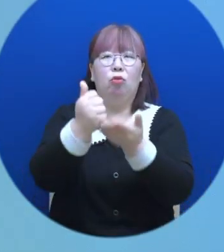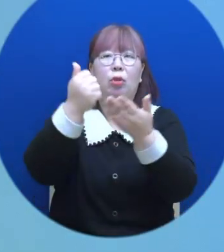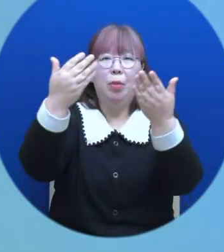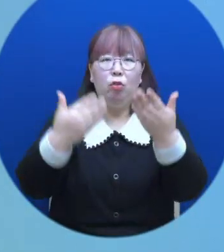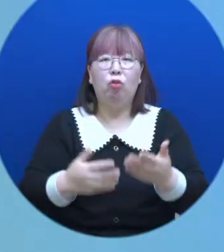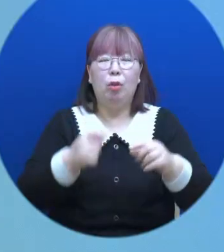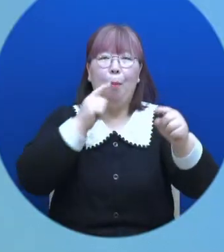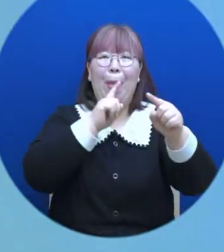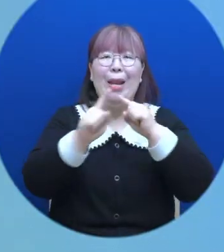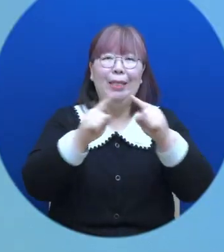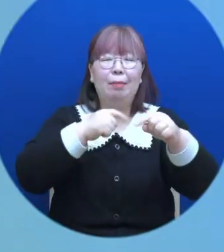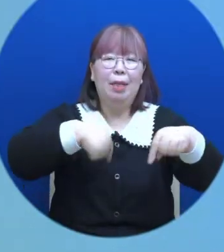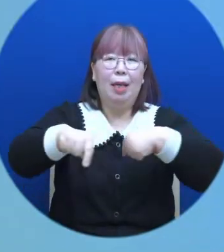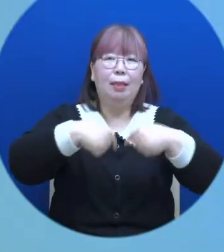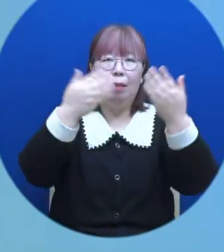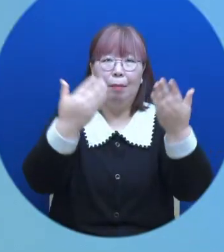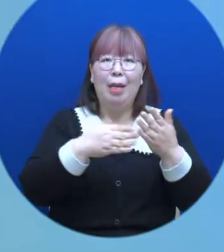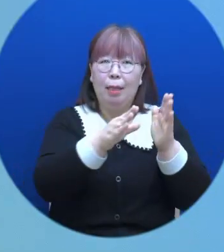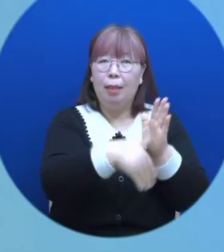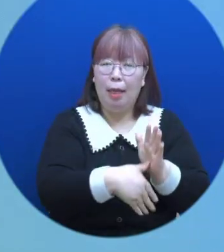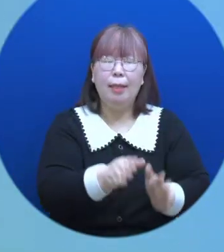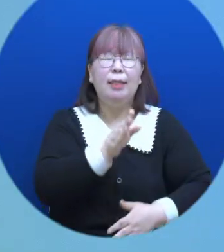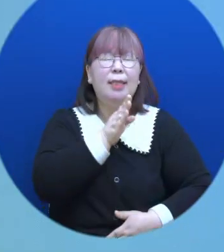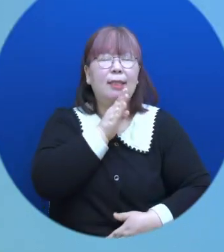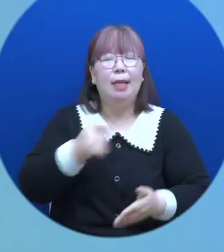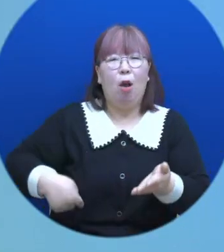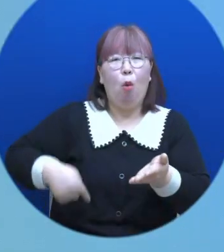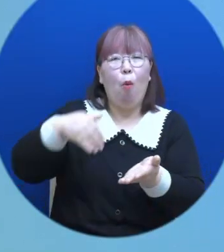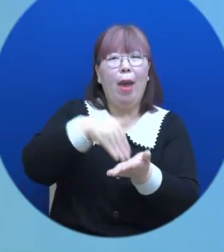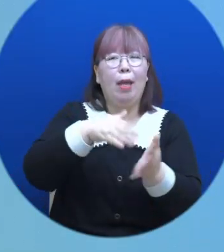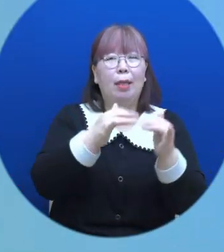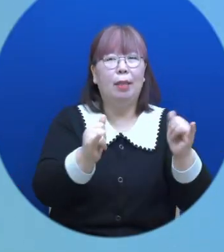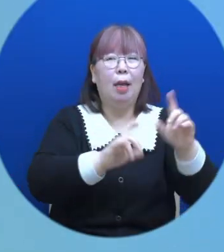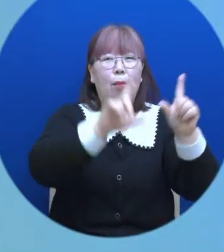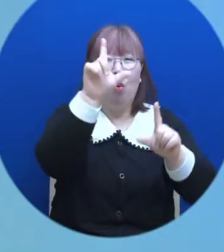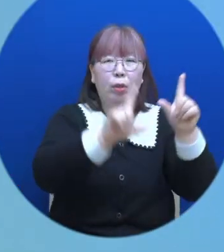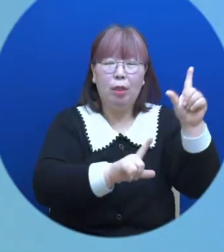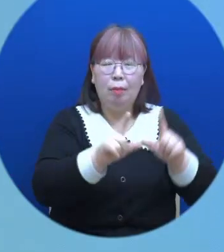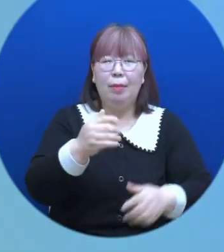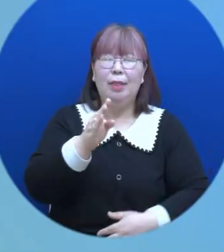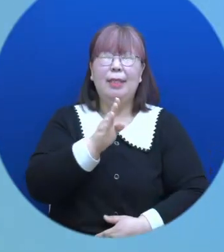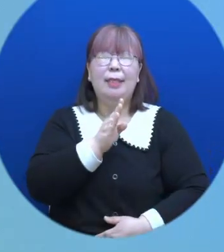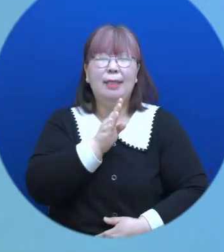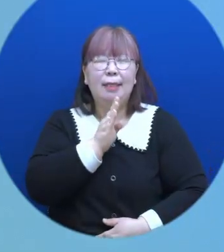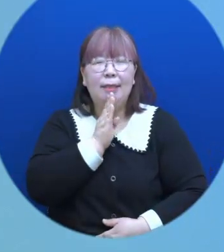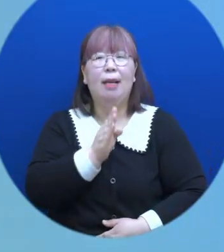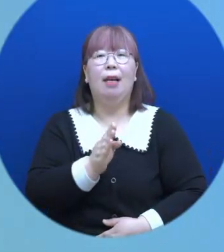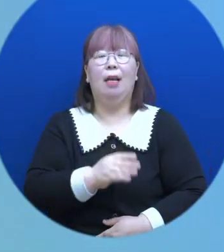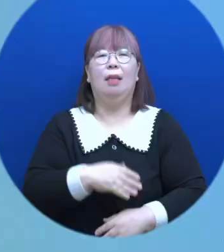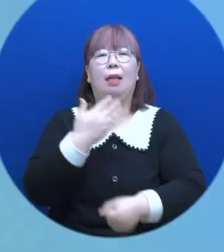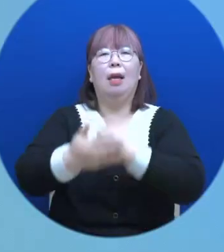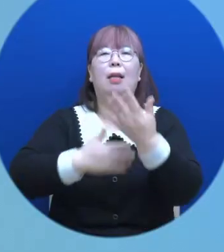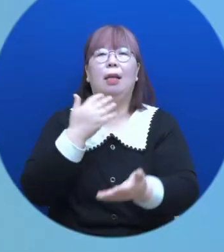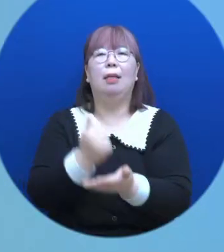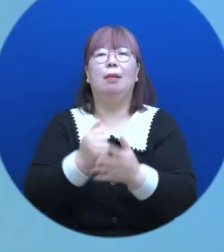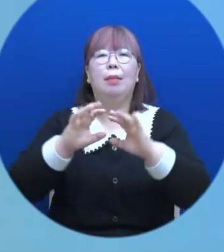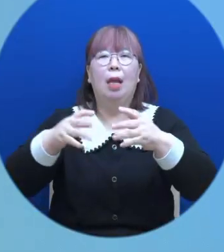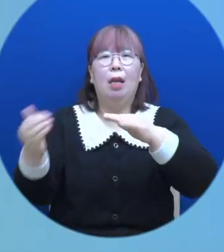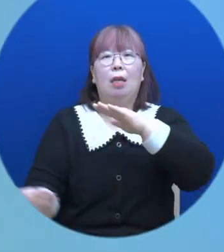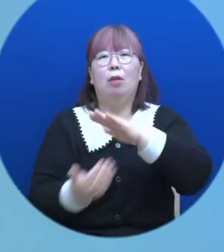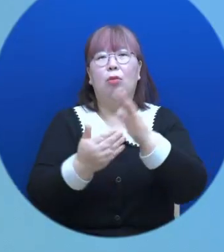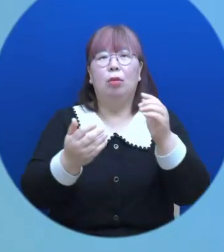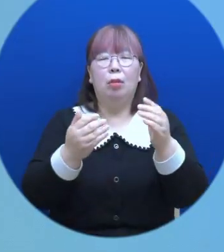때 이것이 진정한 회개자의 모습이고 이것이 진정한 천국을 이루는